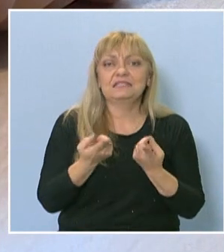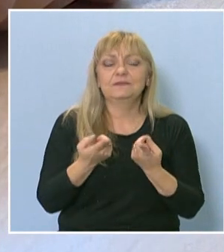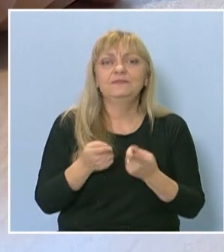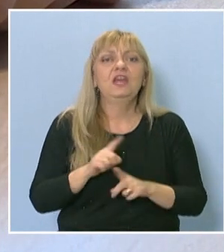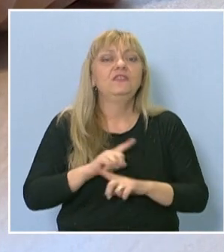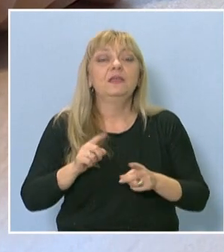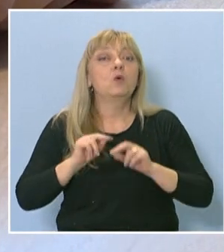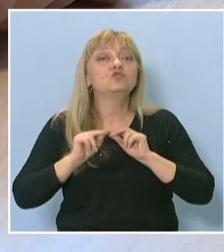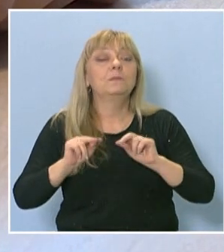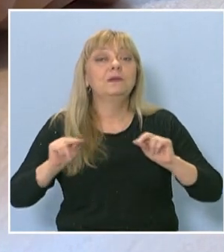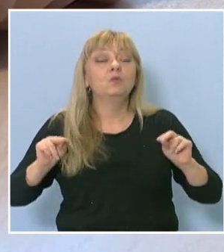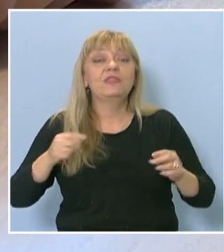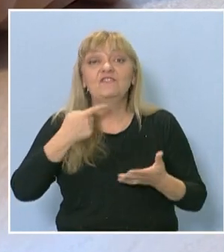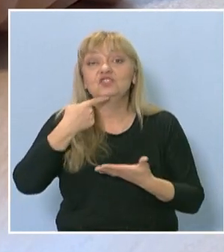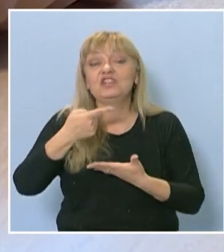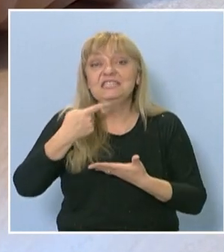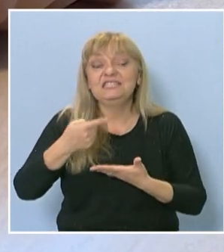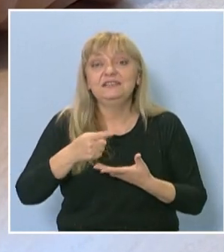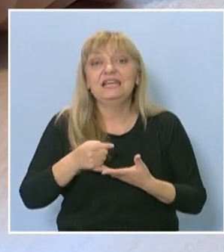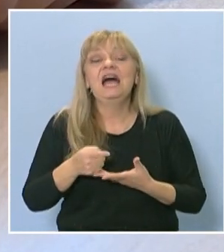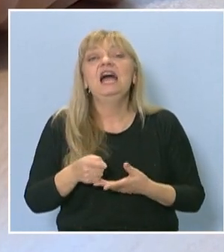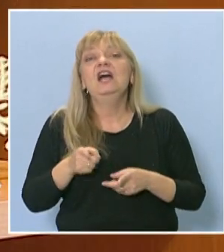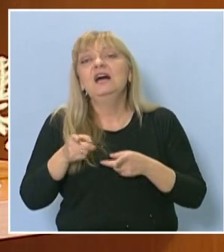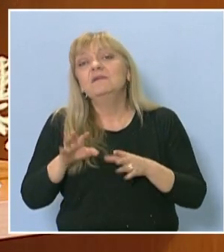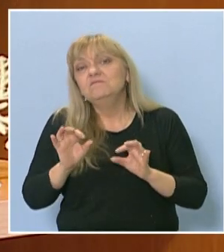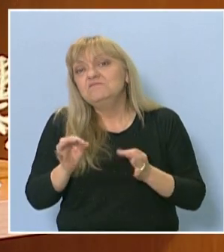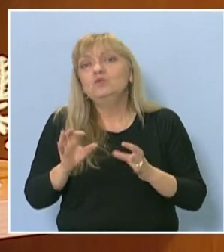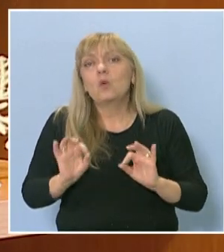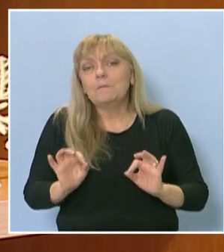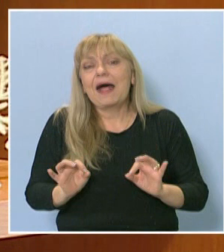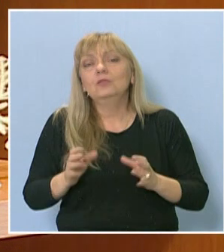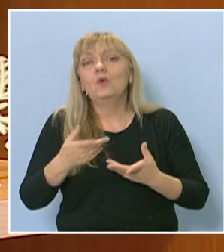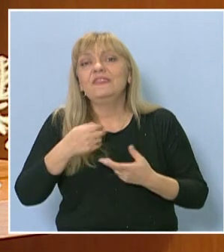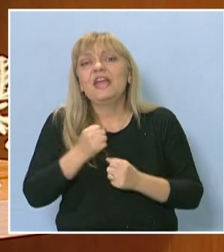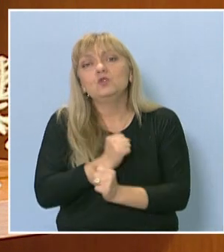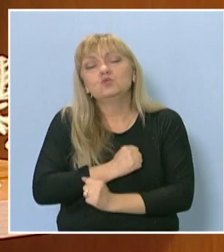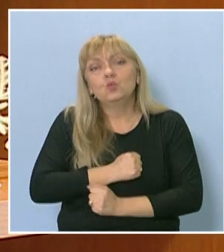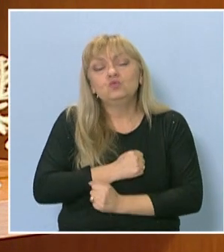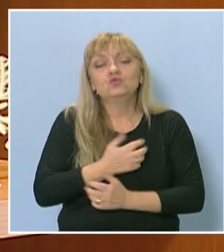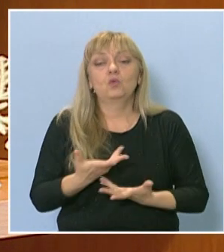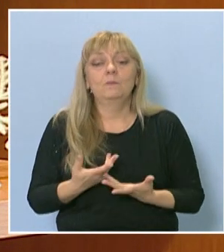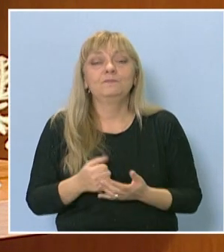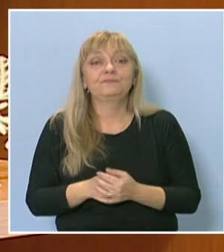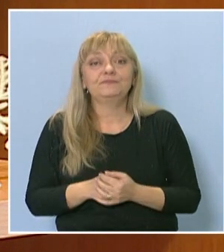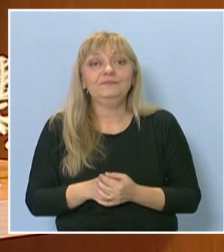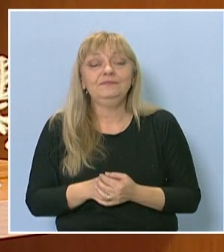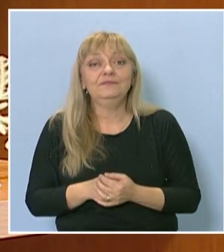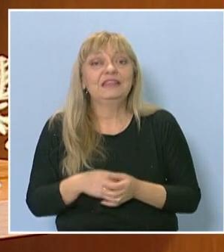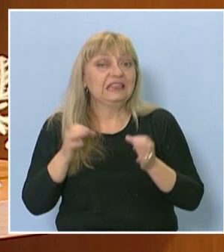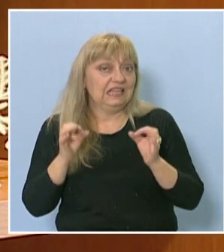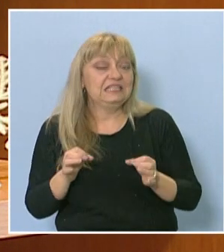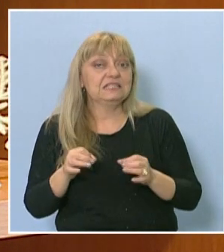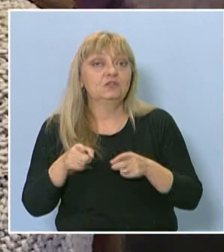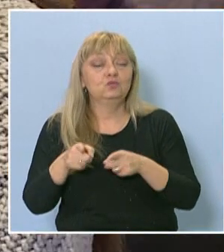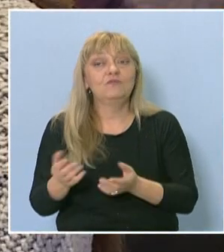като преподаваш език, от време на време да ни им е скучно, защото все пак нали, не е нещо, кой знае какво. И наистина той